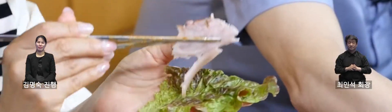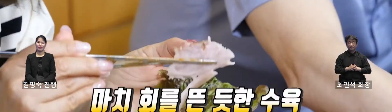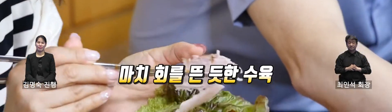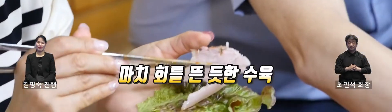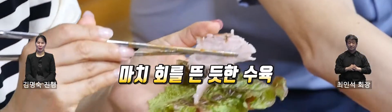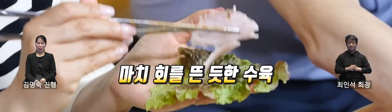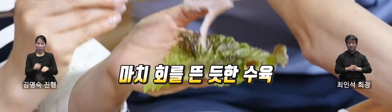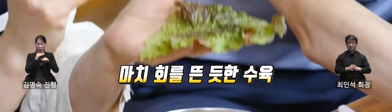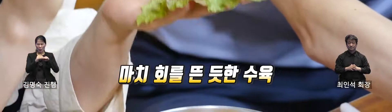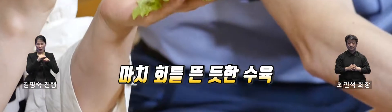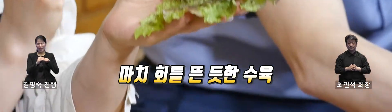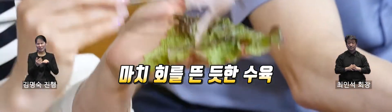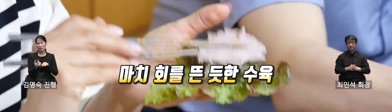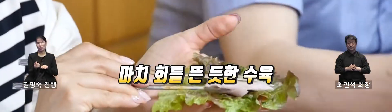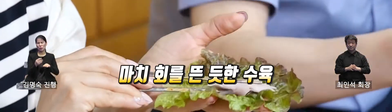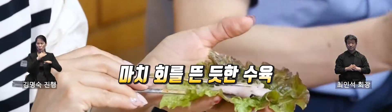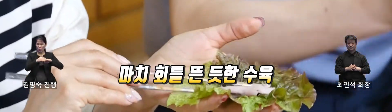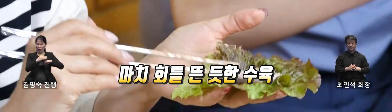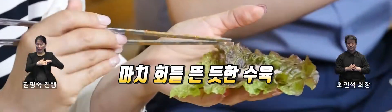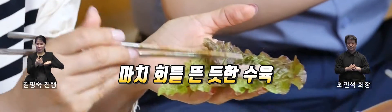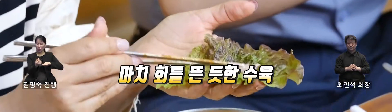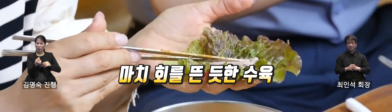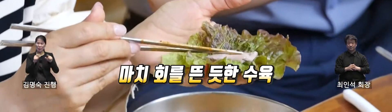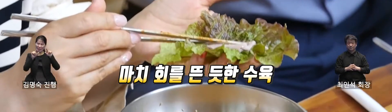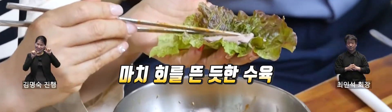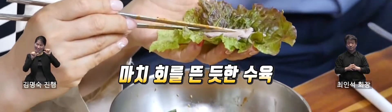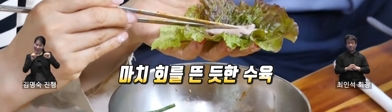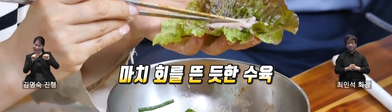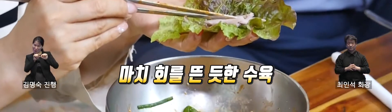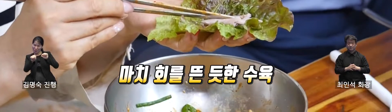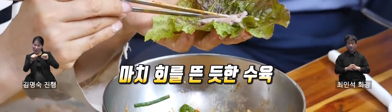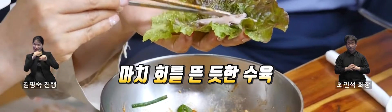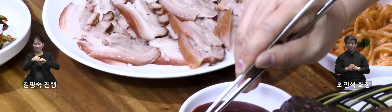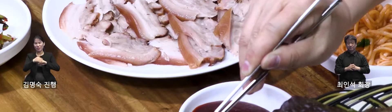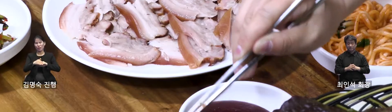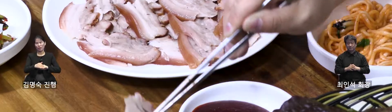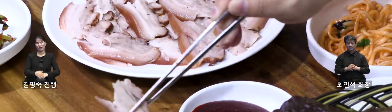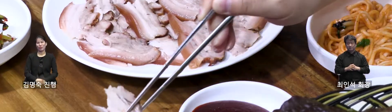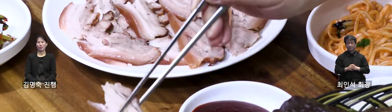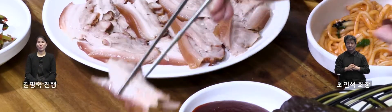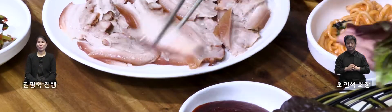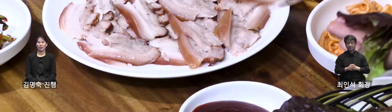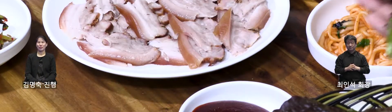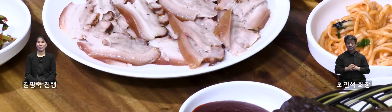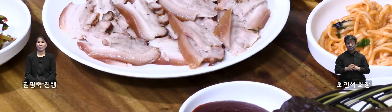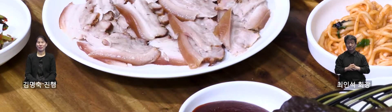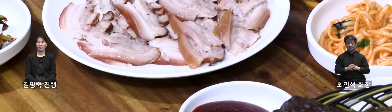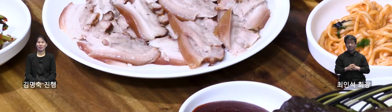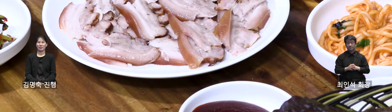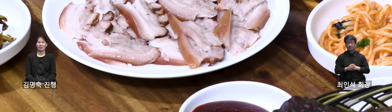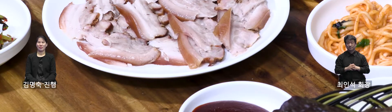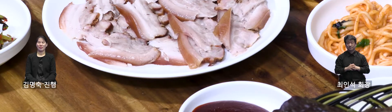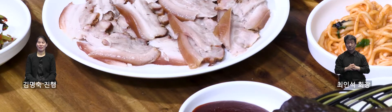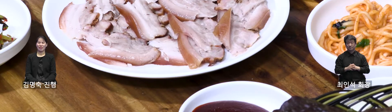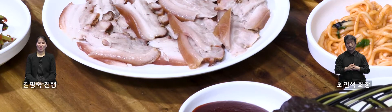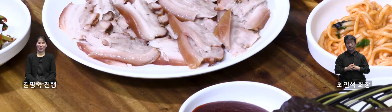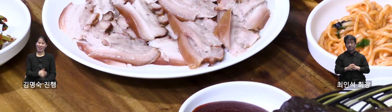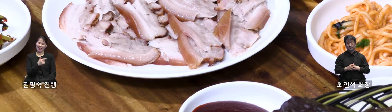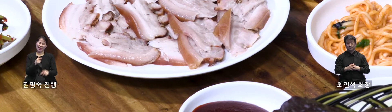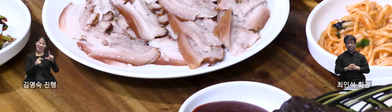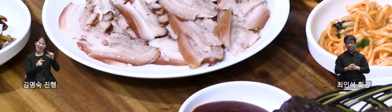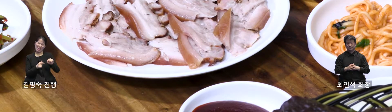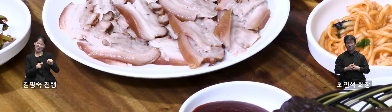되게 회를 뜨는 것처럼 네. 되게 얇게 썰어 주셨어요. 자, 너무 얇아서